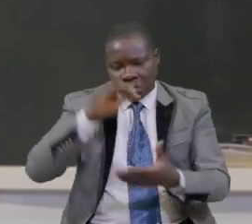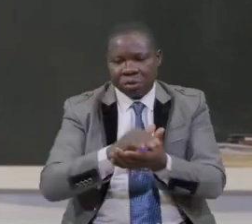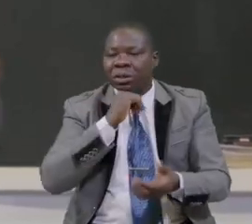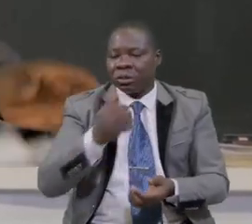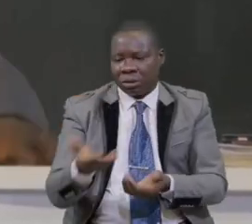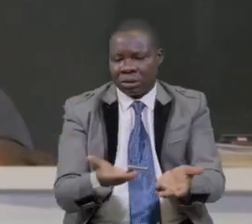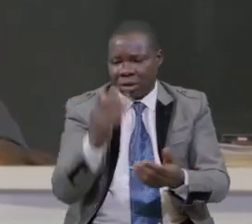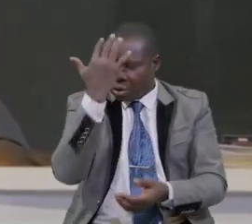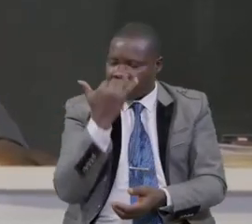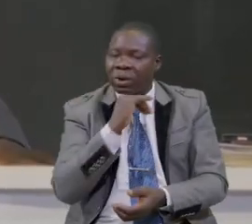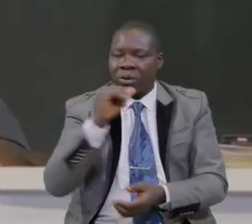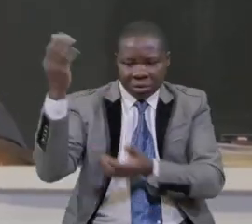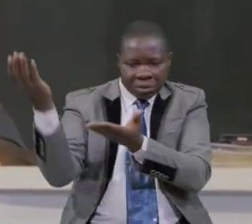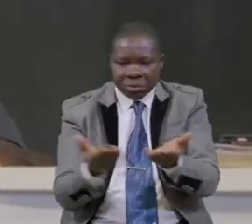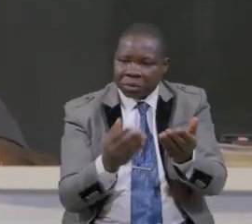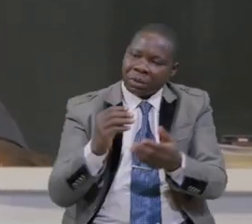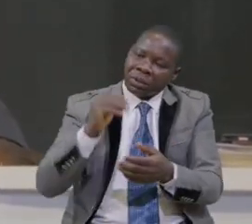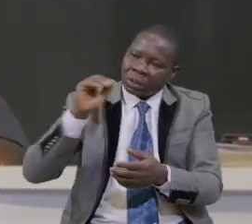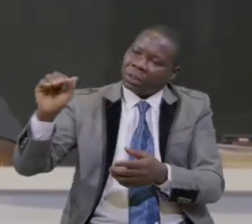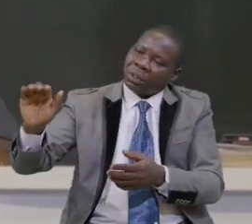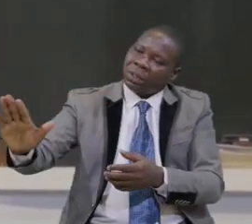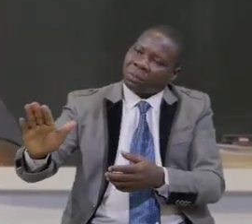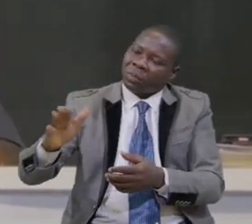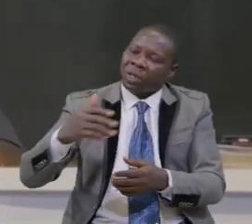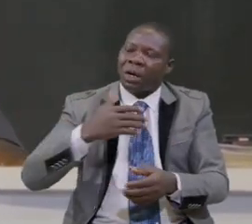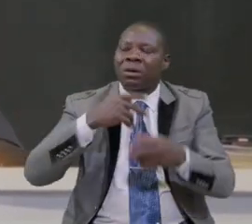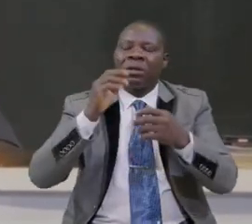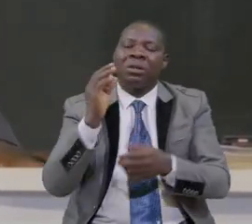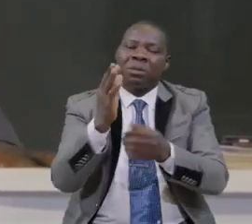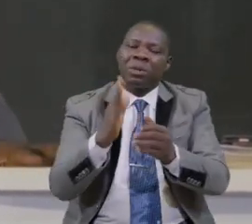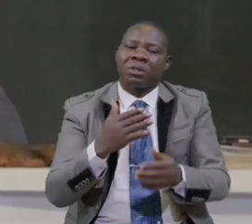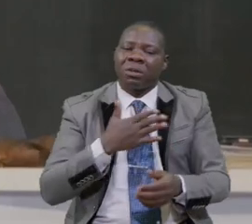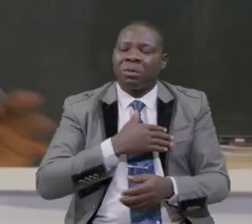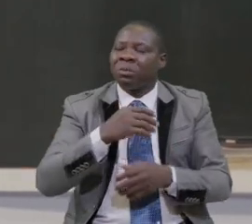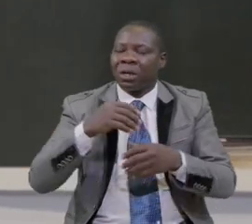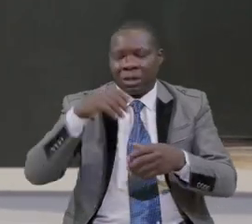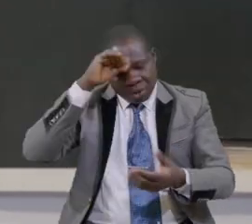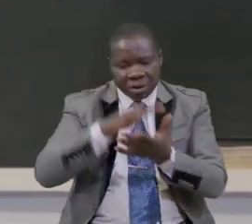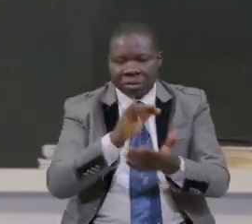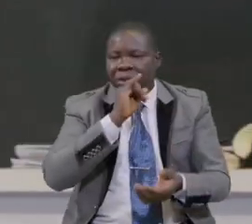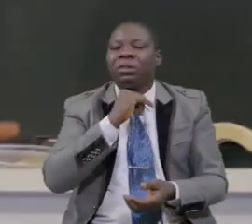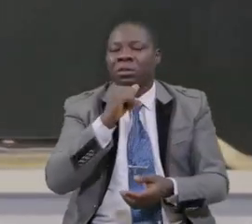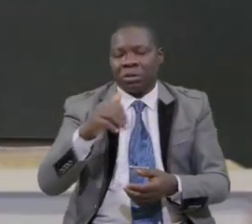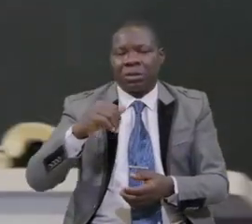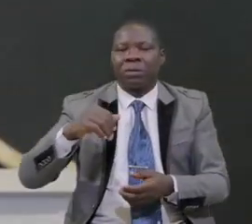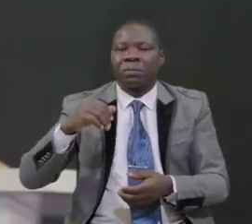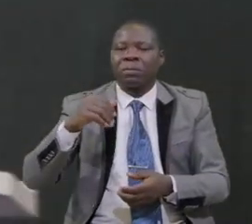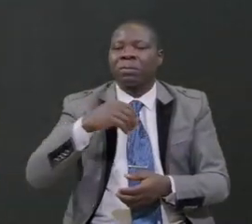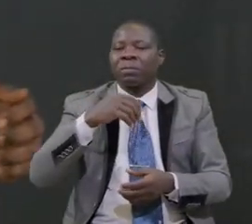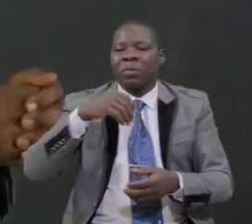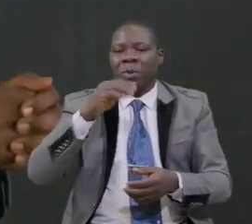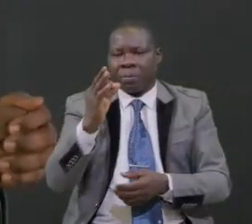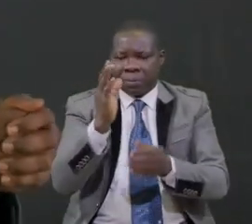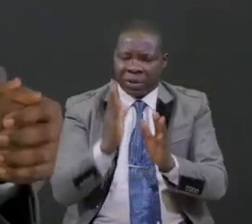l'amener? Pasteur, mon mari n'est pas un pasteur. Est-ce qu'il n'est pas un professionnel? S'il est